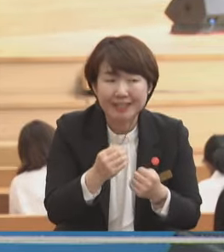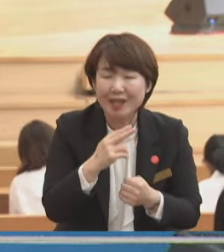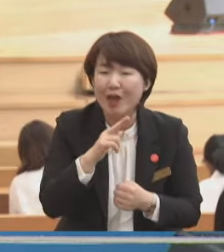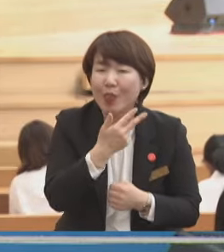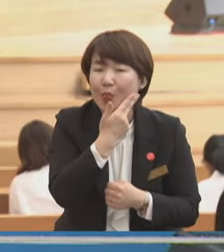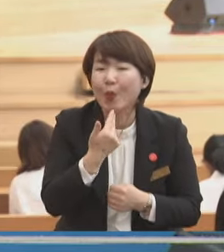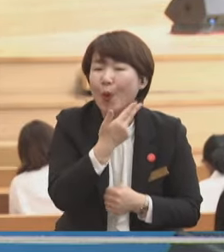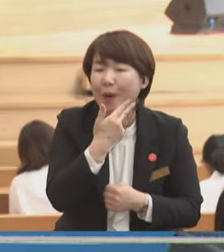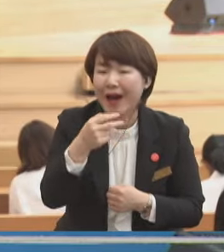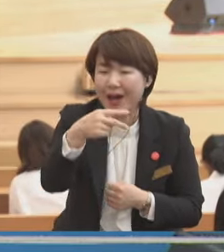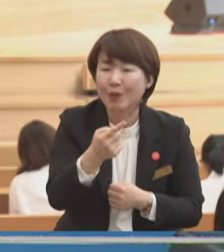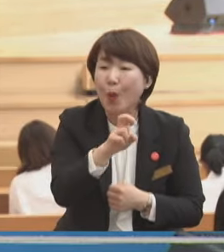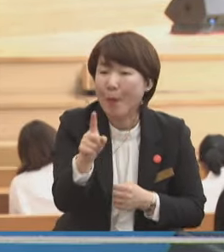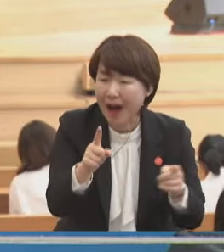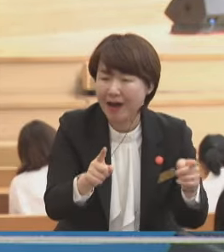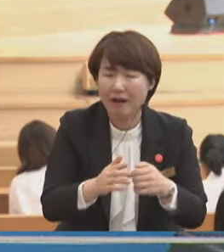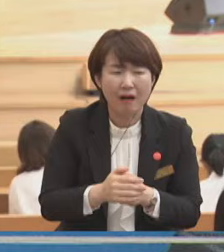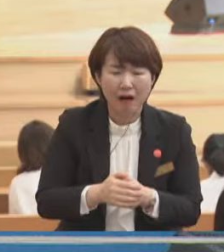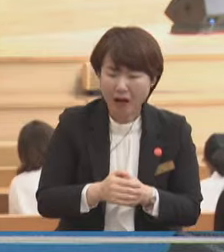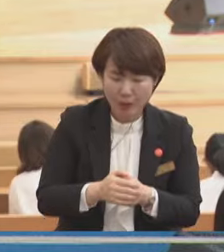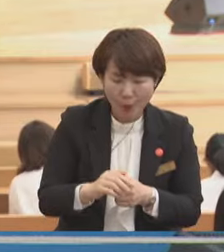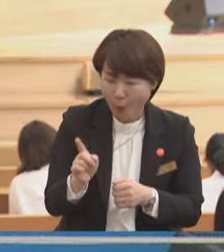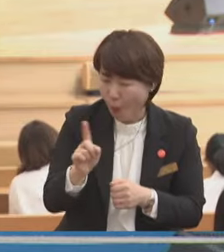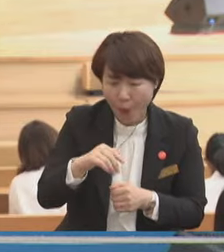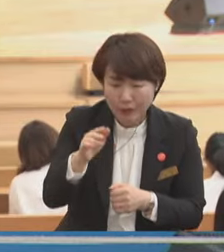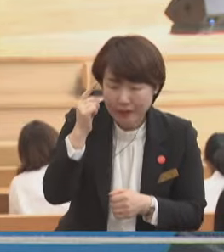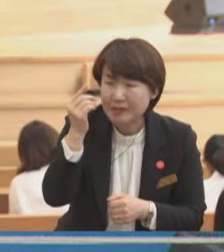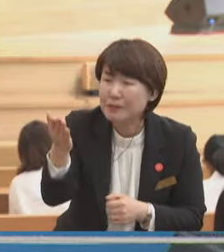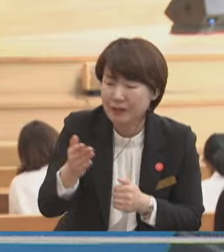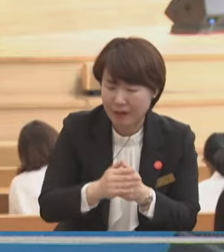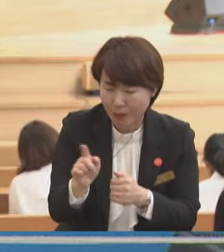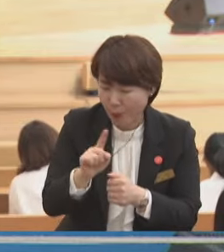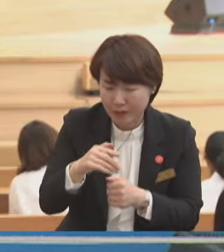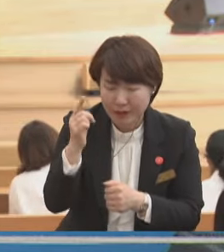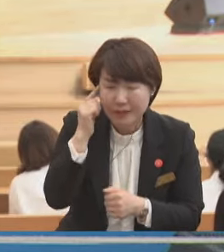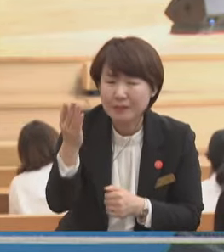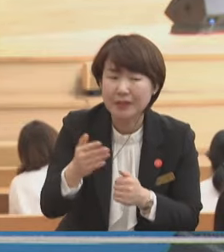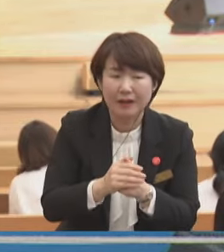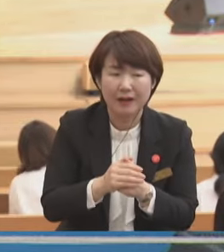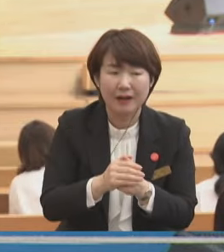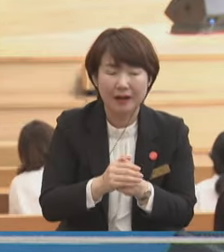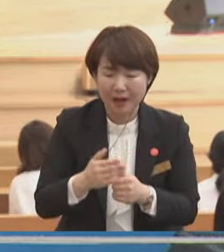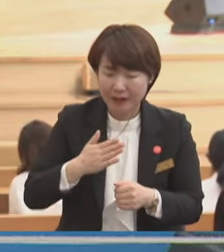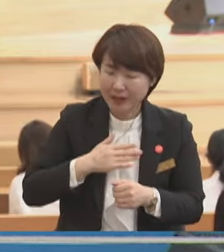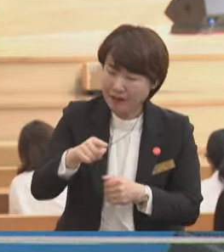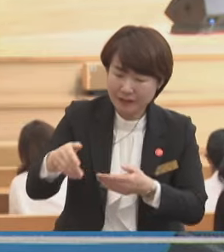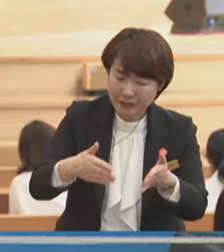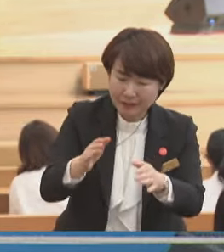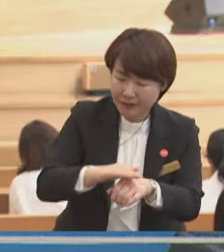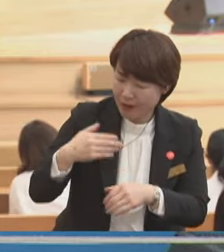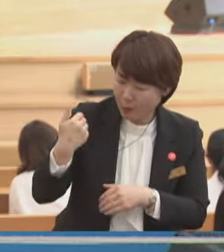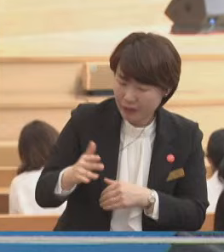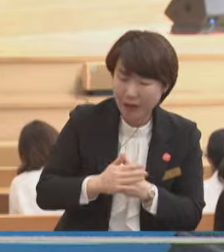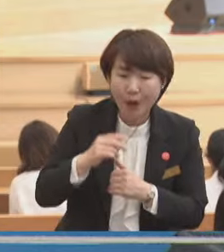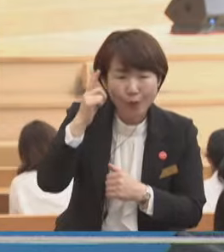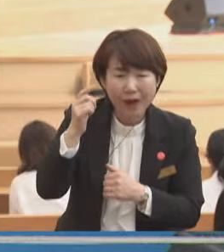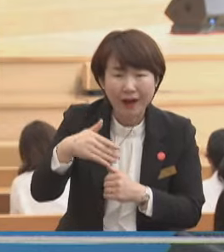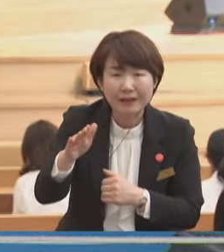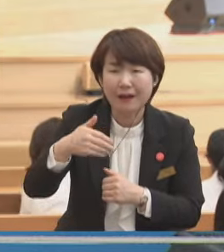중에 도망 도대체 어디 가신다고 자꾸 말씀하시고 우리가 그 길을 알 수가 없는데 자꾸